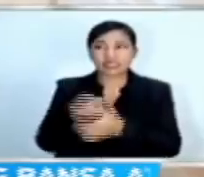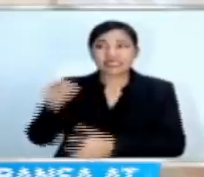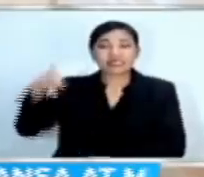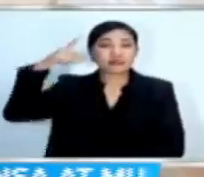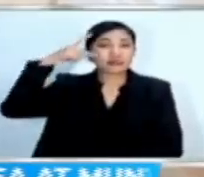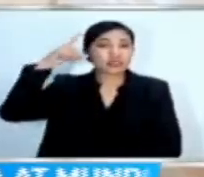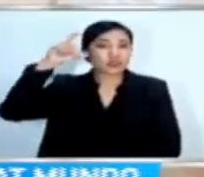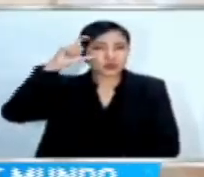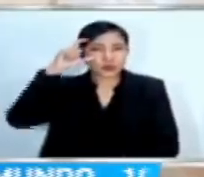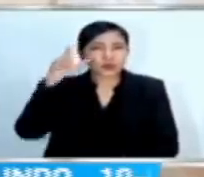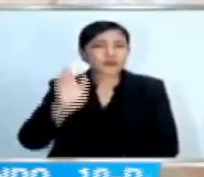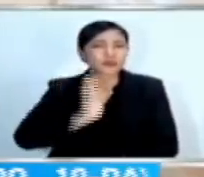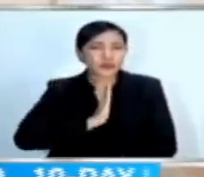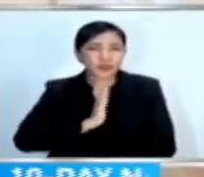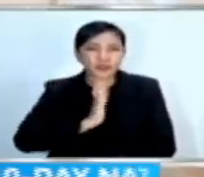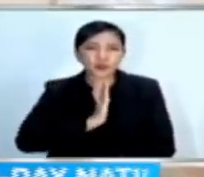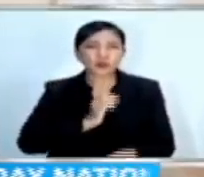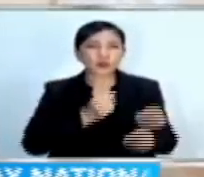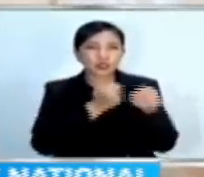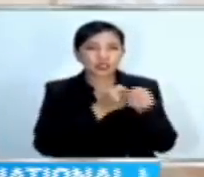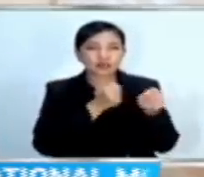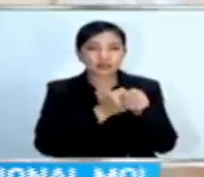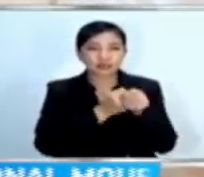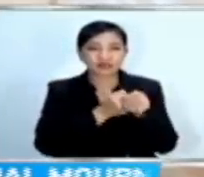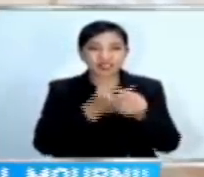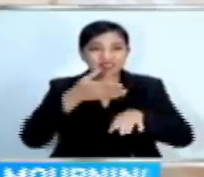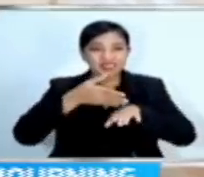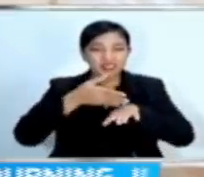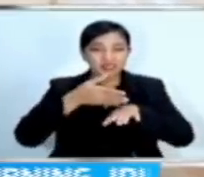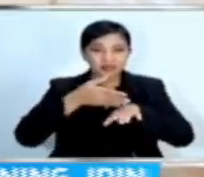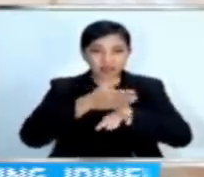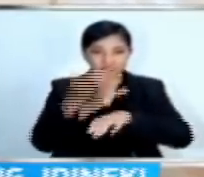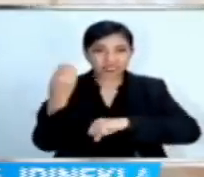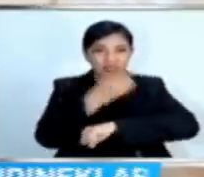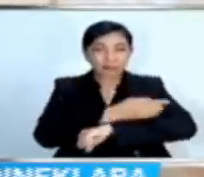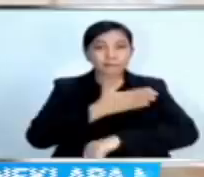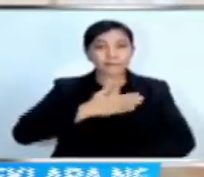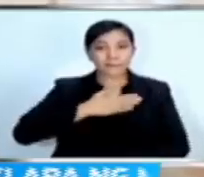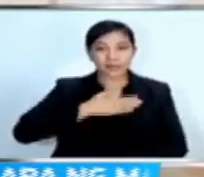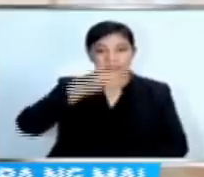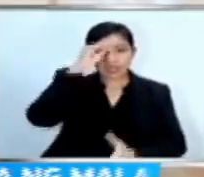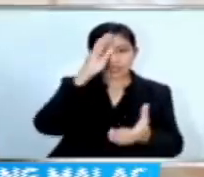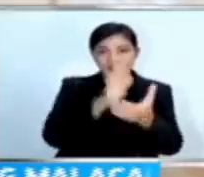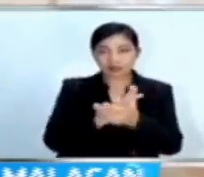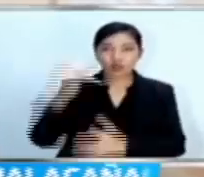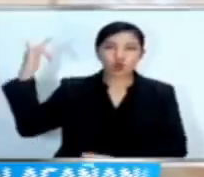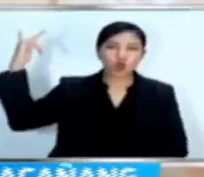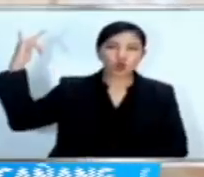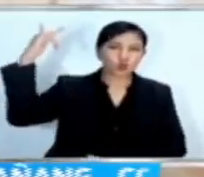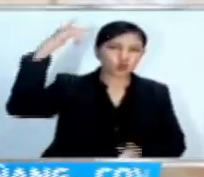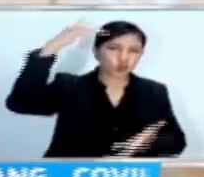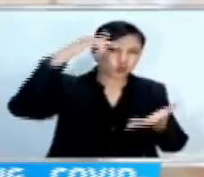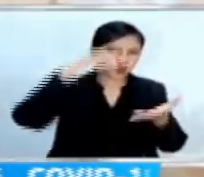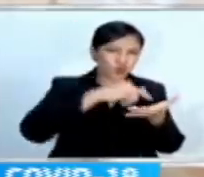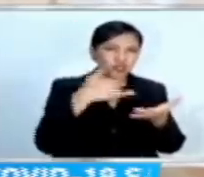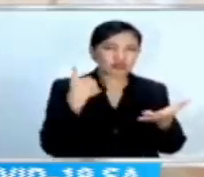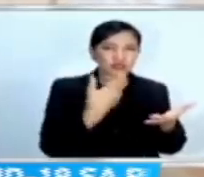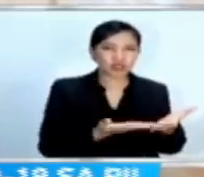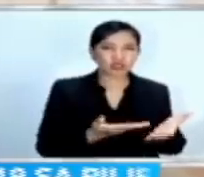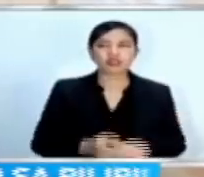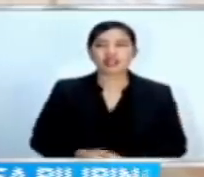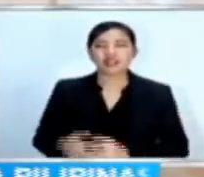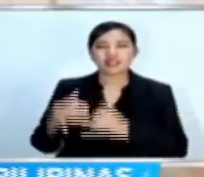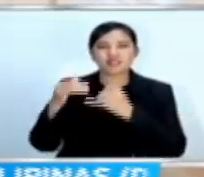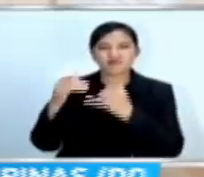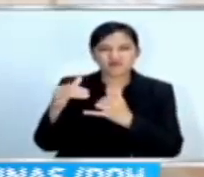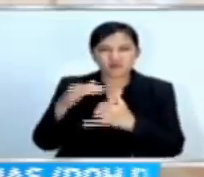presence in the days after my late husband's plane crash. Alam kong pareho kami nagluluksa noon. Nawalan